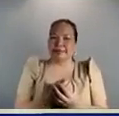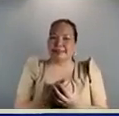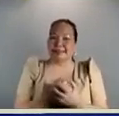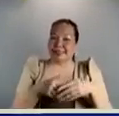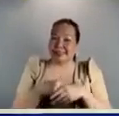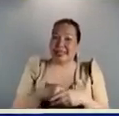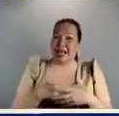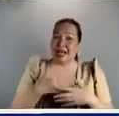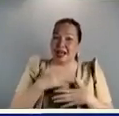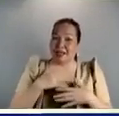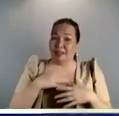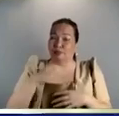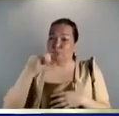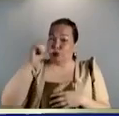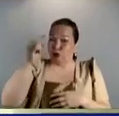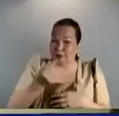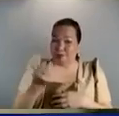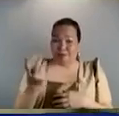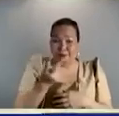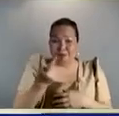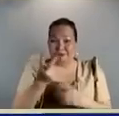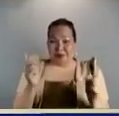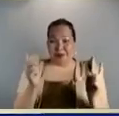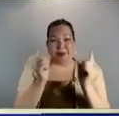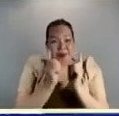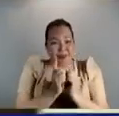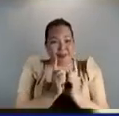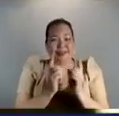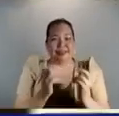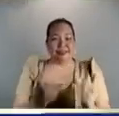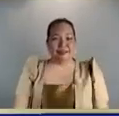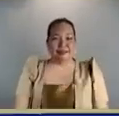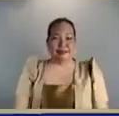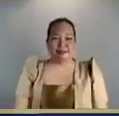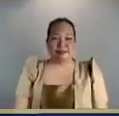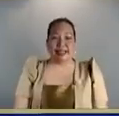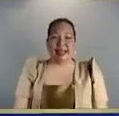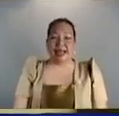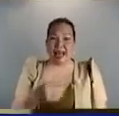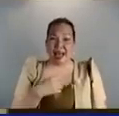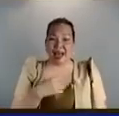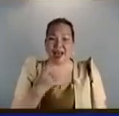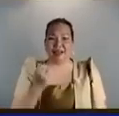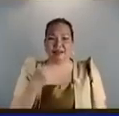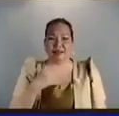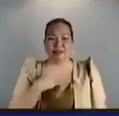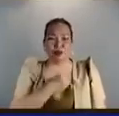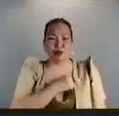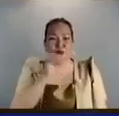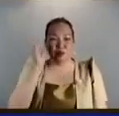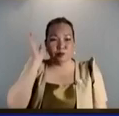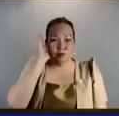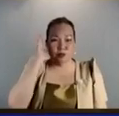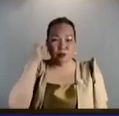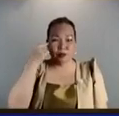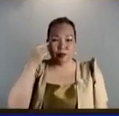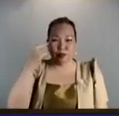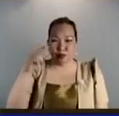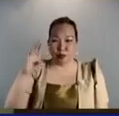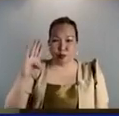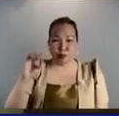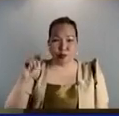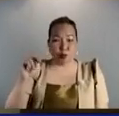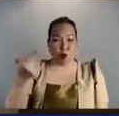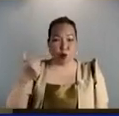ang pagbati sa kanya. Masaya, cordial, at saka ayan. Okay. Andun din si Senator Bongo pala, di ba? Kasama rin pala ni katabi ni